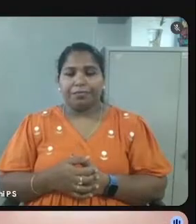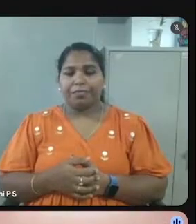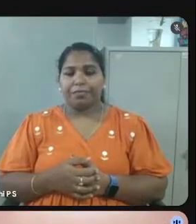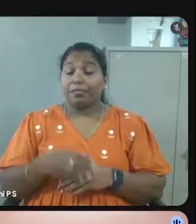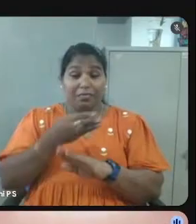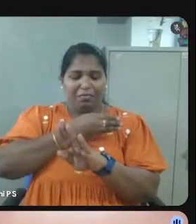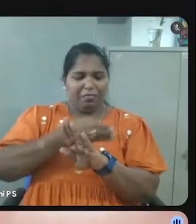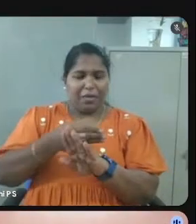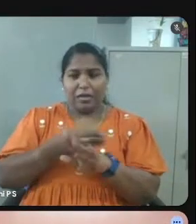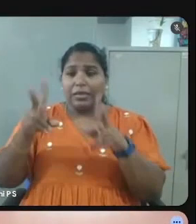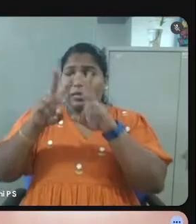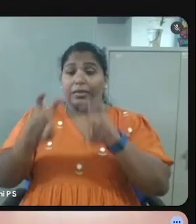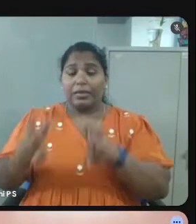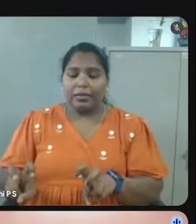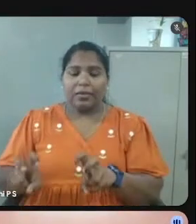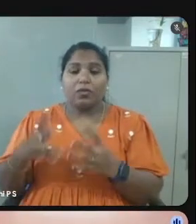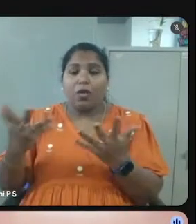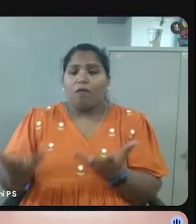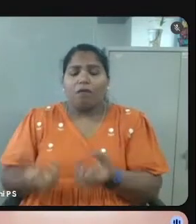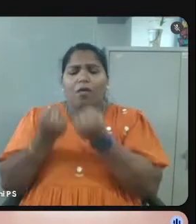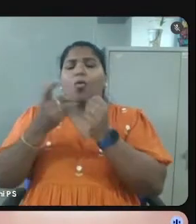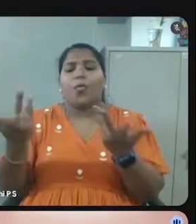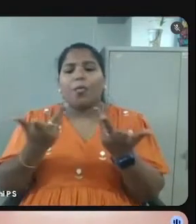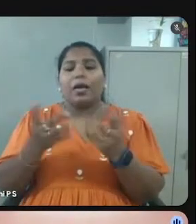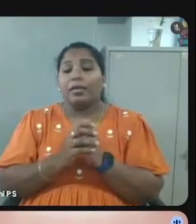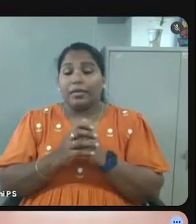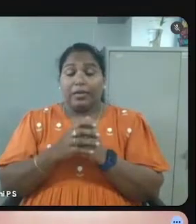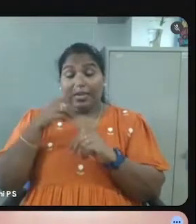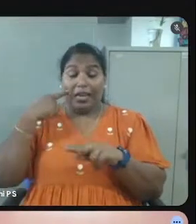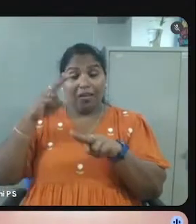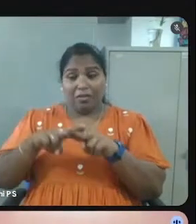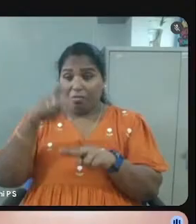റീസെർച്ച് സ്റ്റഡി എന്തൊക്കെയോ പറയുന്നത്, ഈ പ്രശ്നയോടെ നമുക്ക് നോക്കുമ്പോൾ